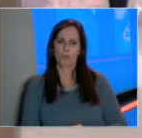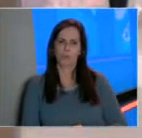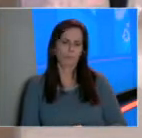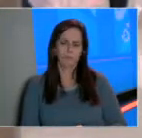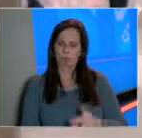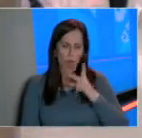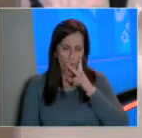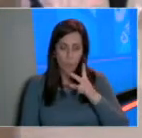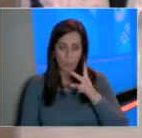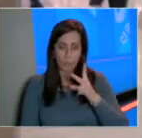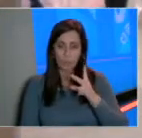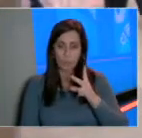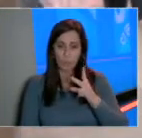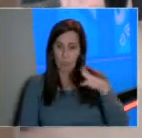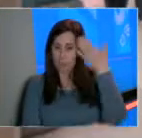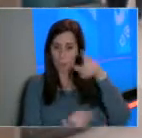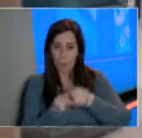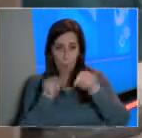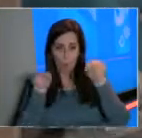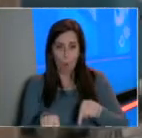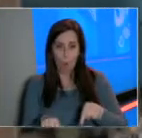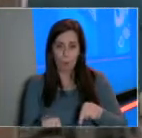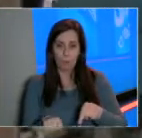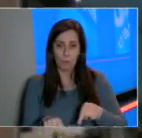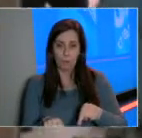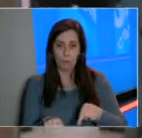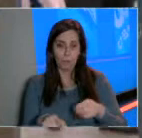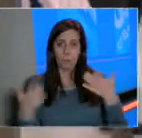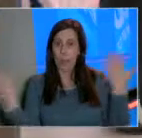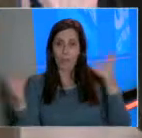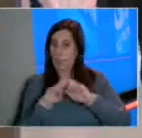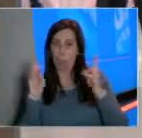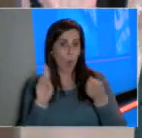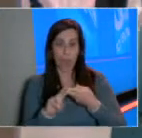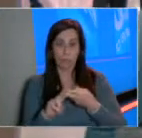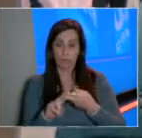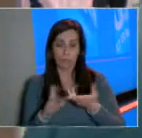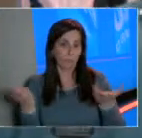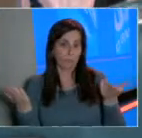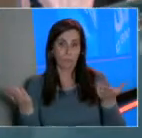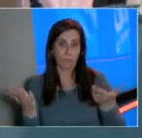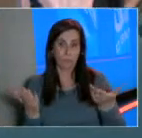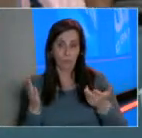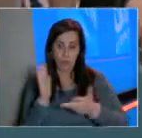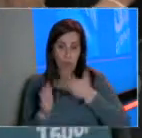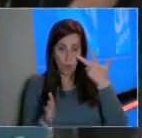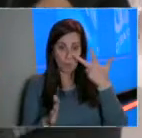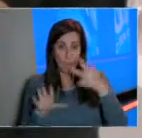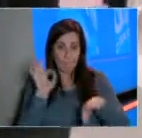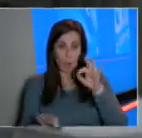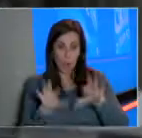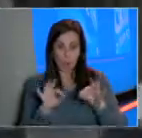לא ראיתי מדינה כמו שלנו בעולם. לא היו שלושה פעמים